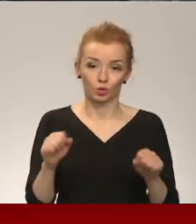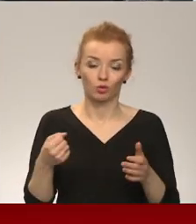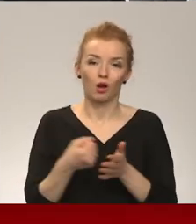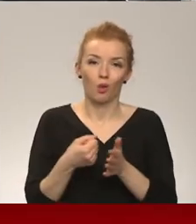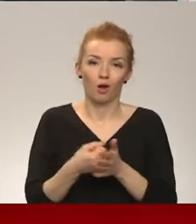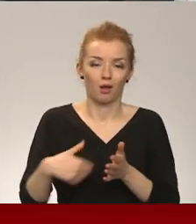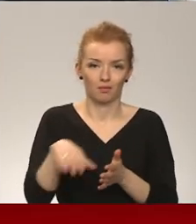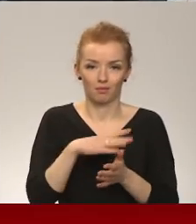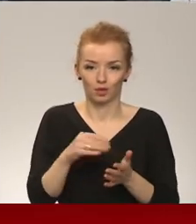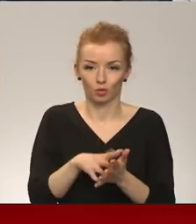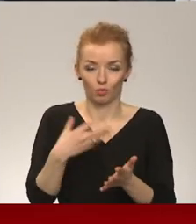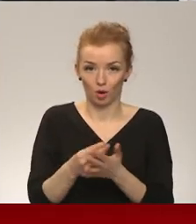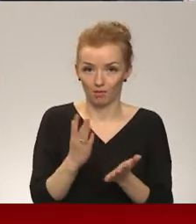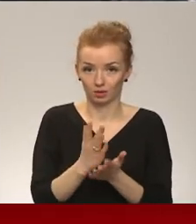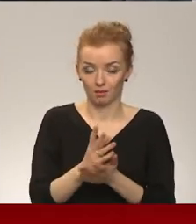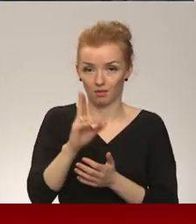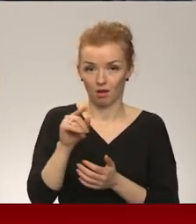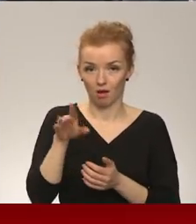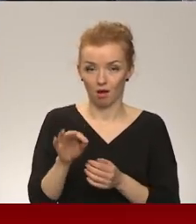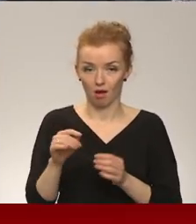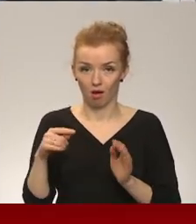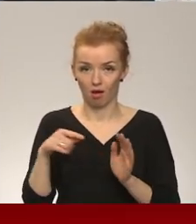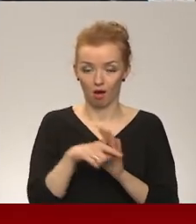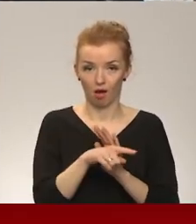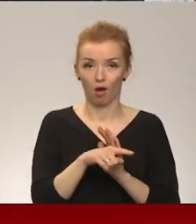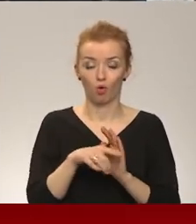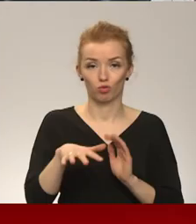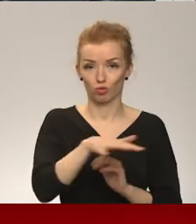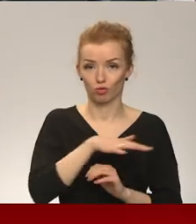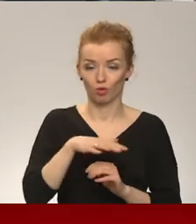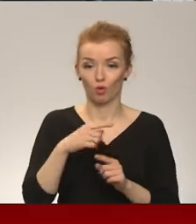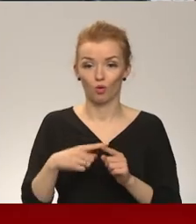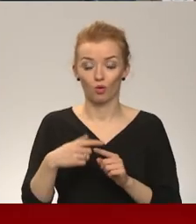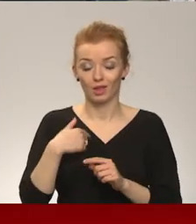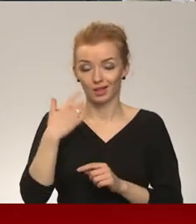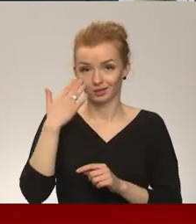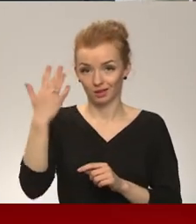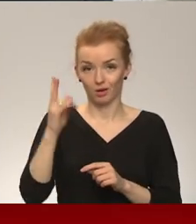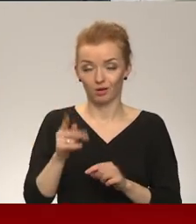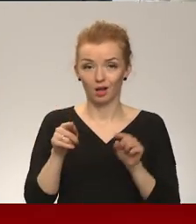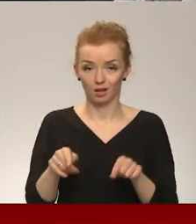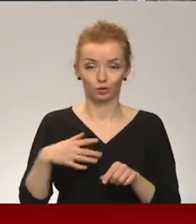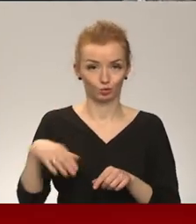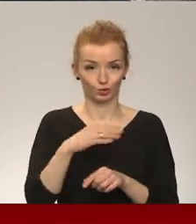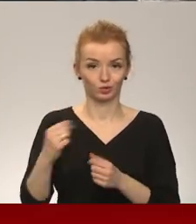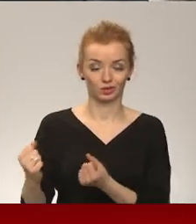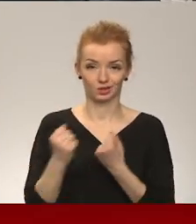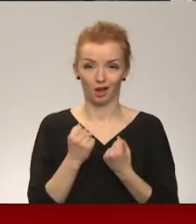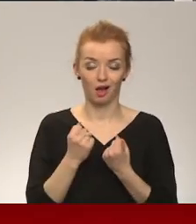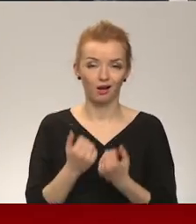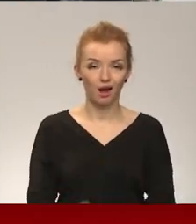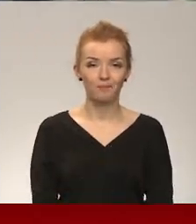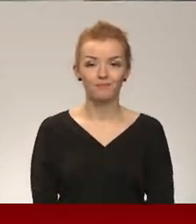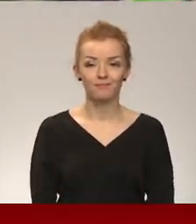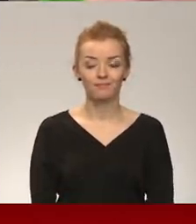šobrīd vēl joprojām esam NATO, tā teikt, ietvaros, un es ceru, ka tas mūs sargā šobrīd.